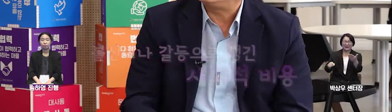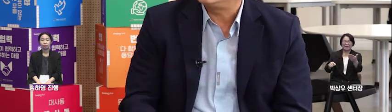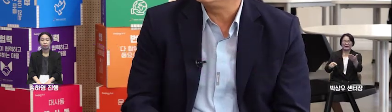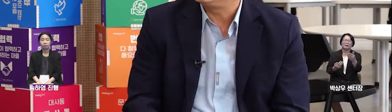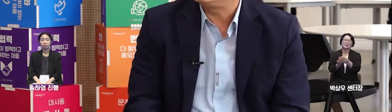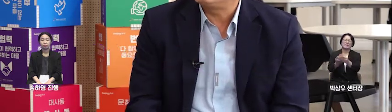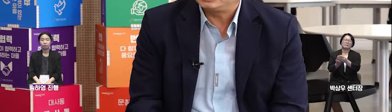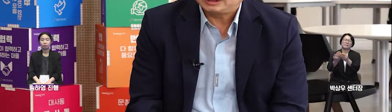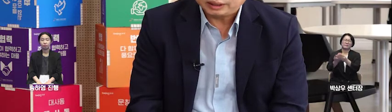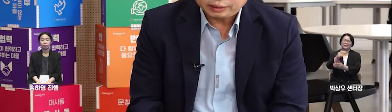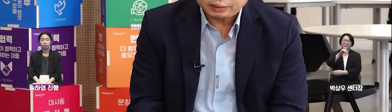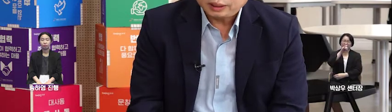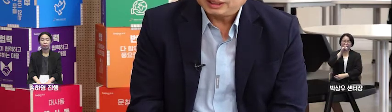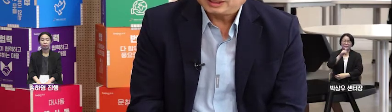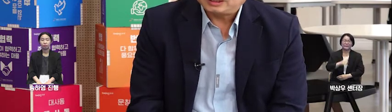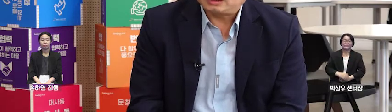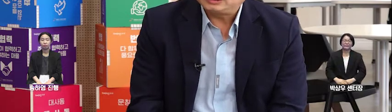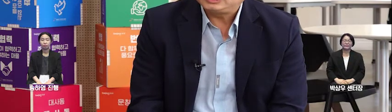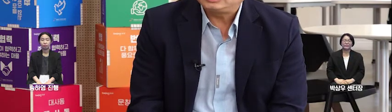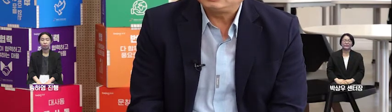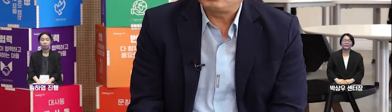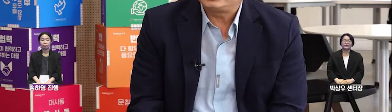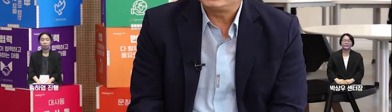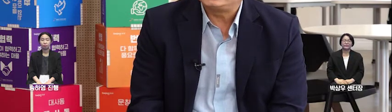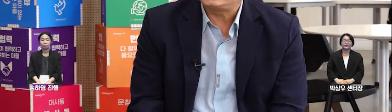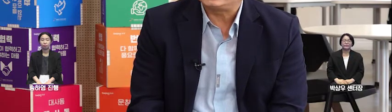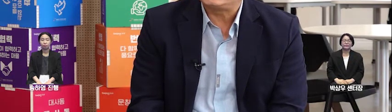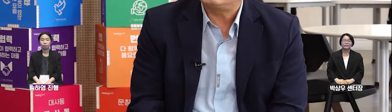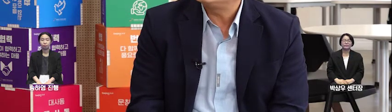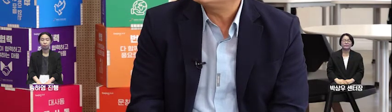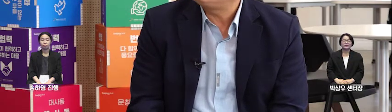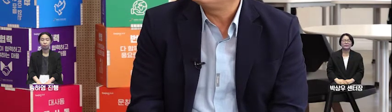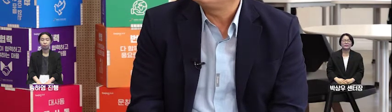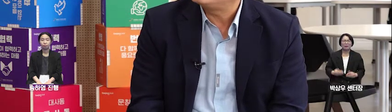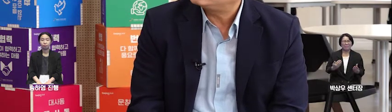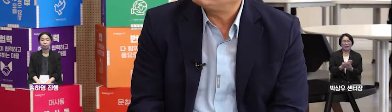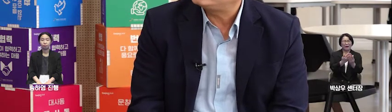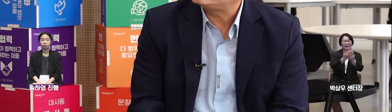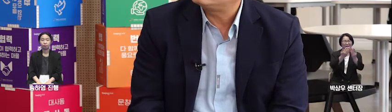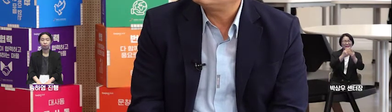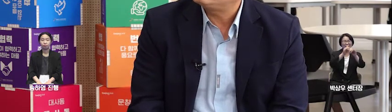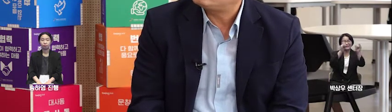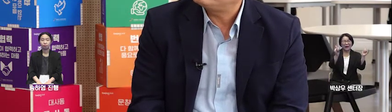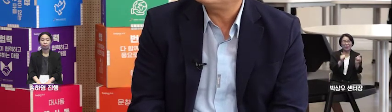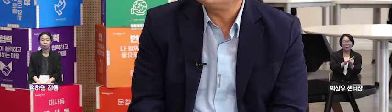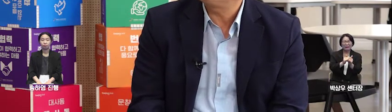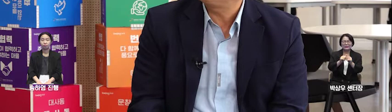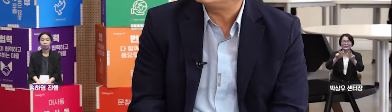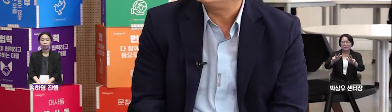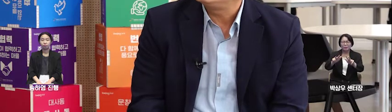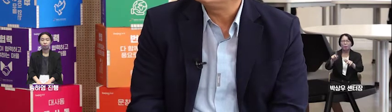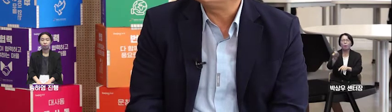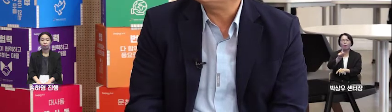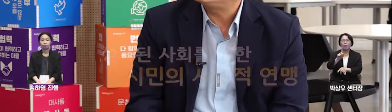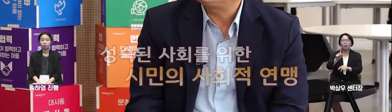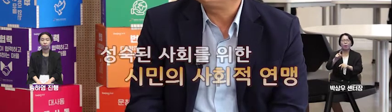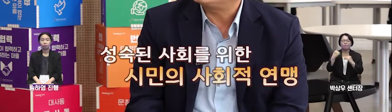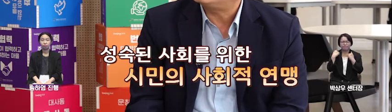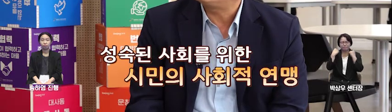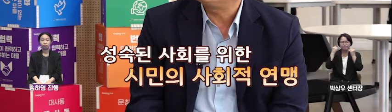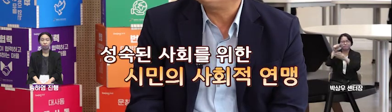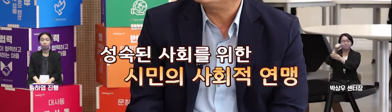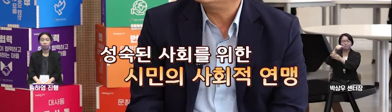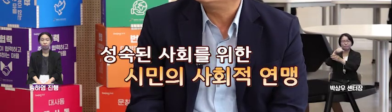것들이 지금 발생들을 하고 있는데요. 어찌 보면은 이제 성장 일변도의 사회에서 조금 더 성숙된 그런